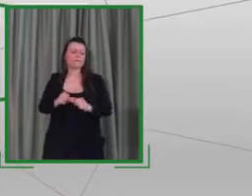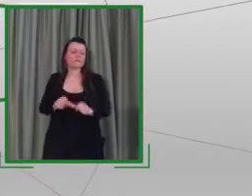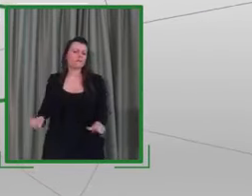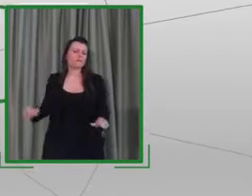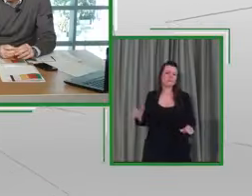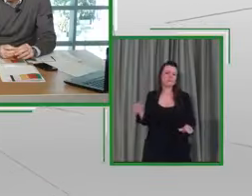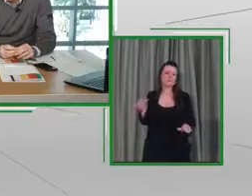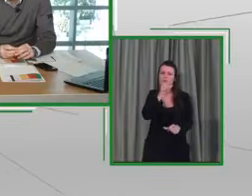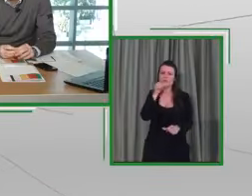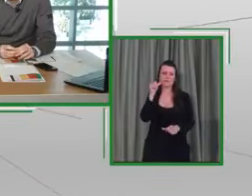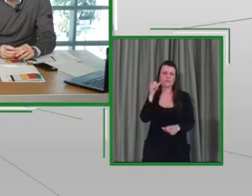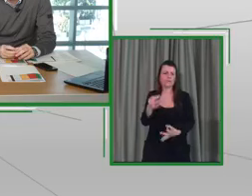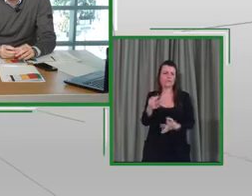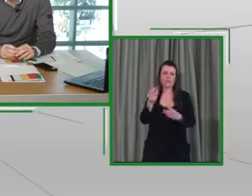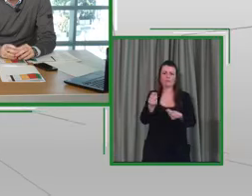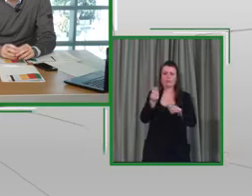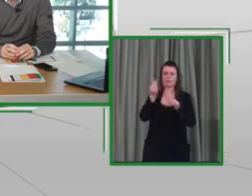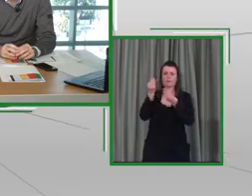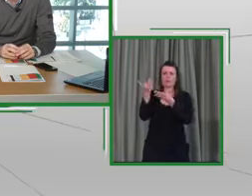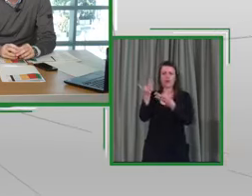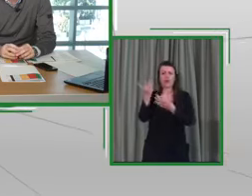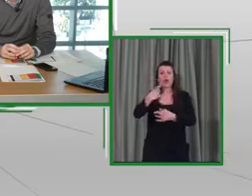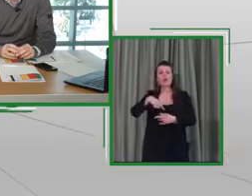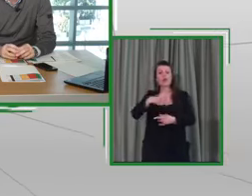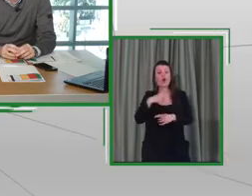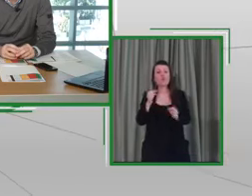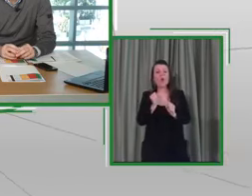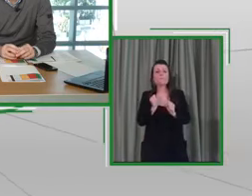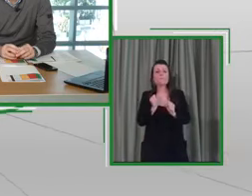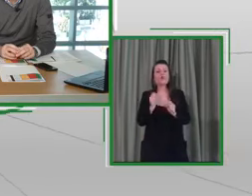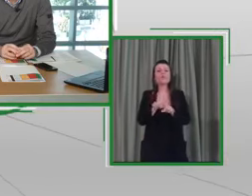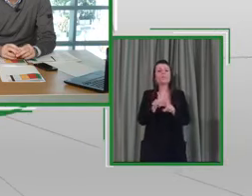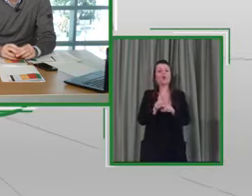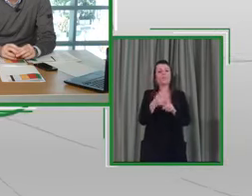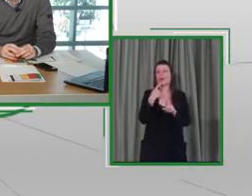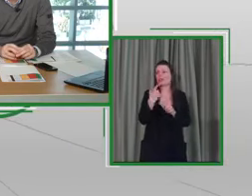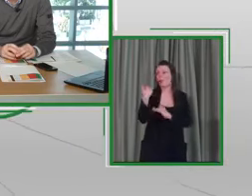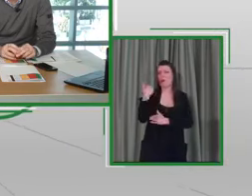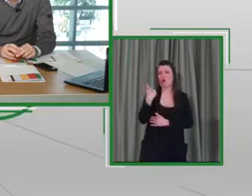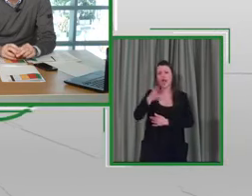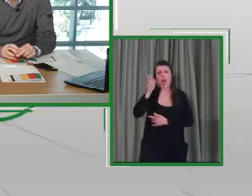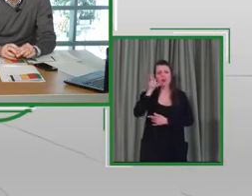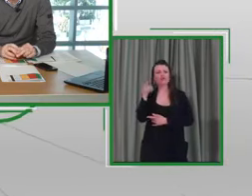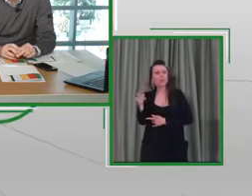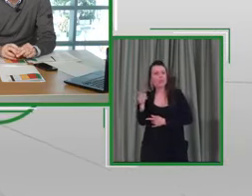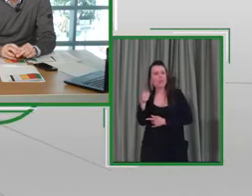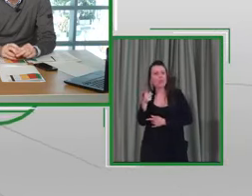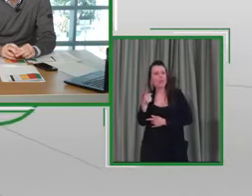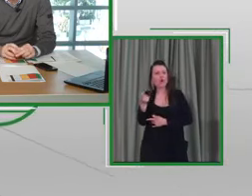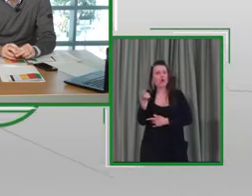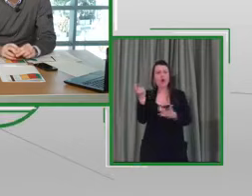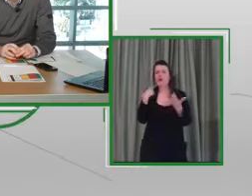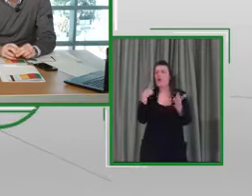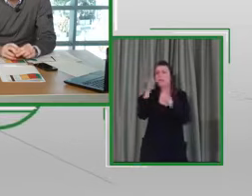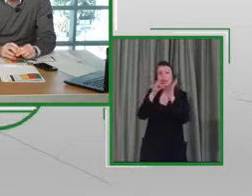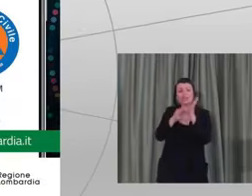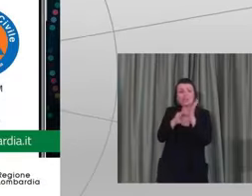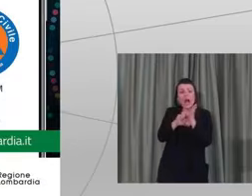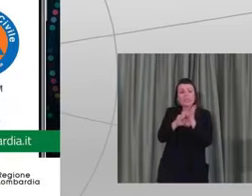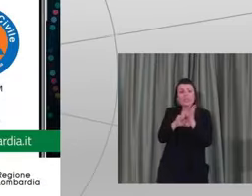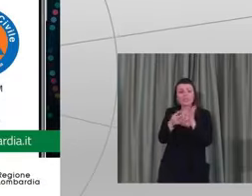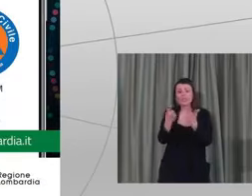tamponare tutta la popolazione ma riusciamo ad avere un campione statistico grazie all'applicazione allerta